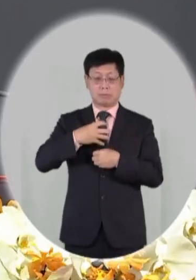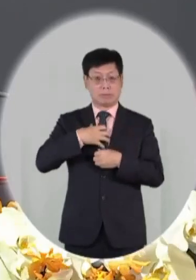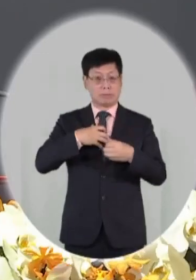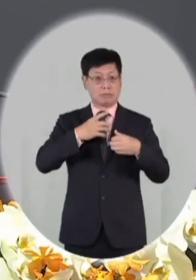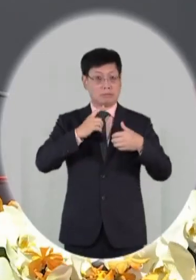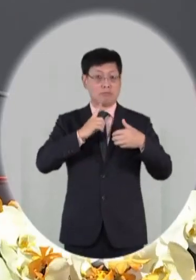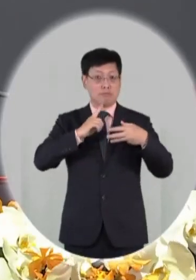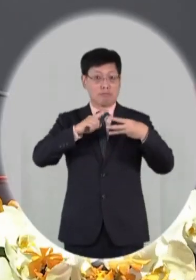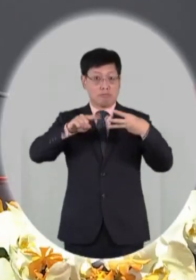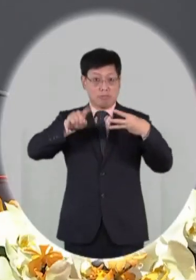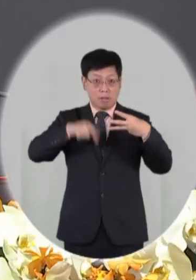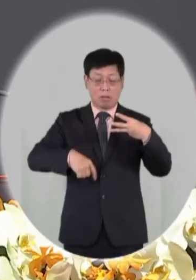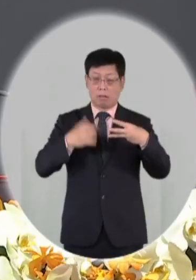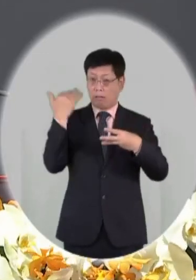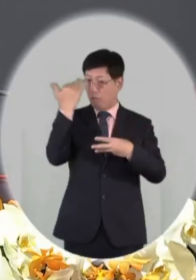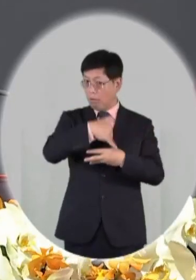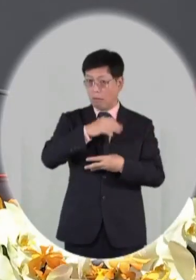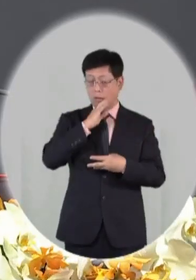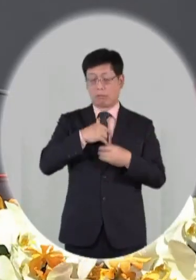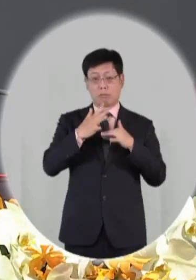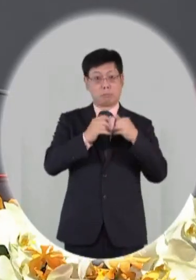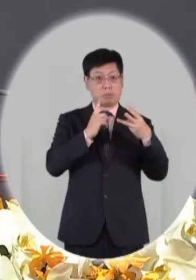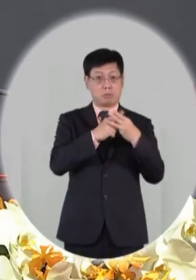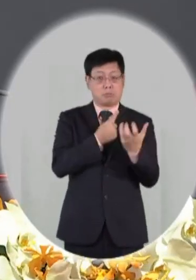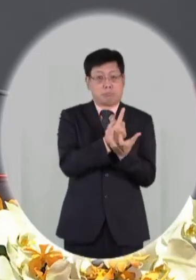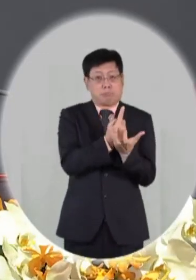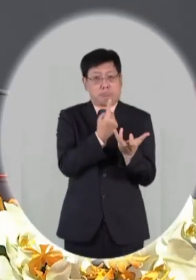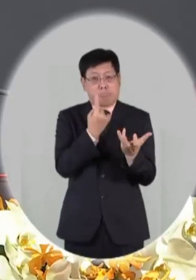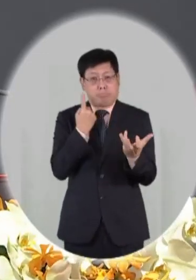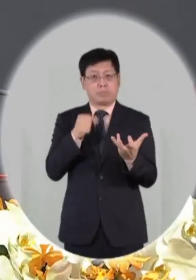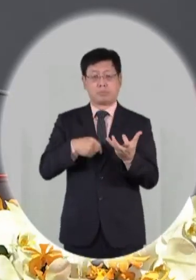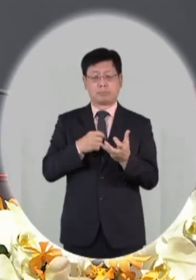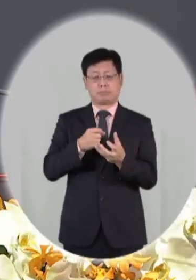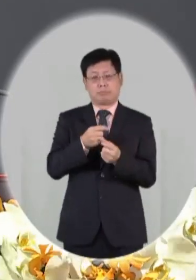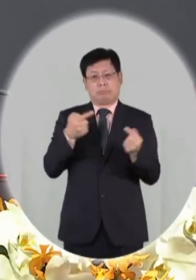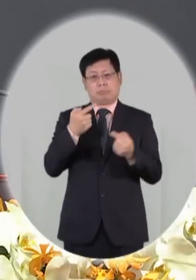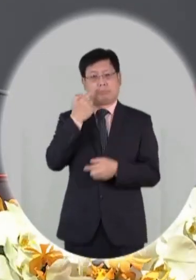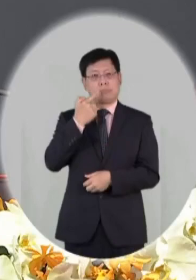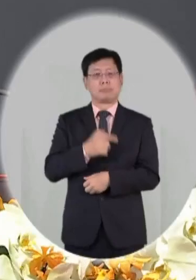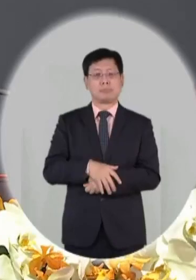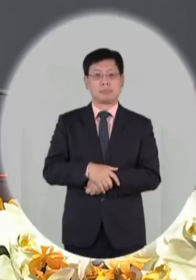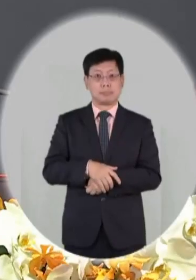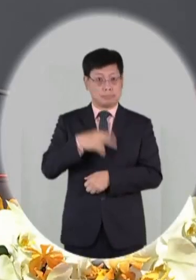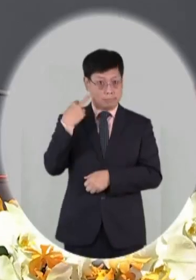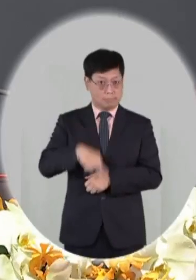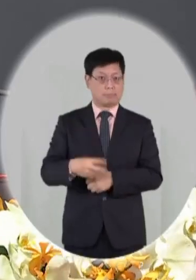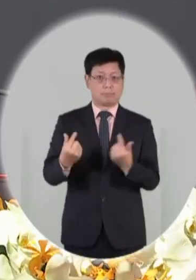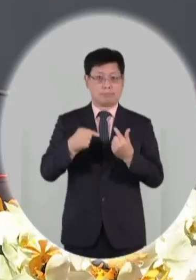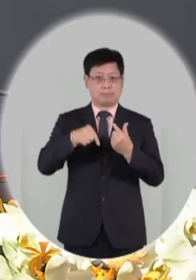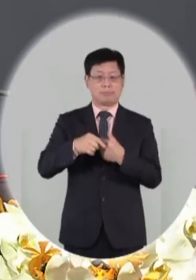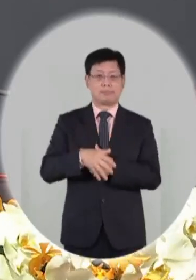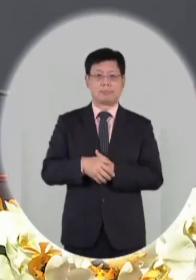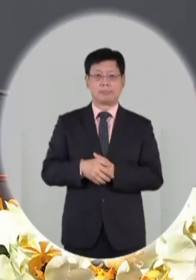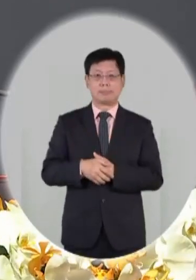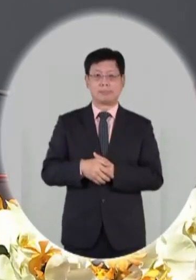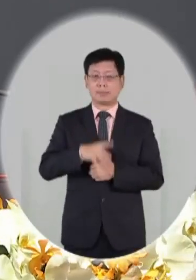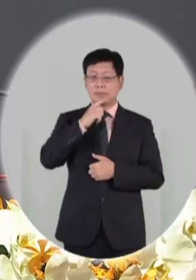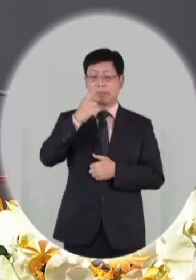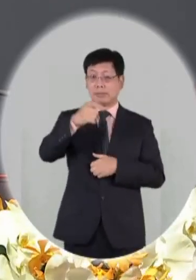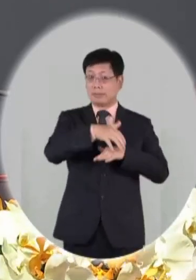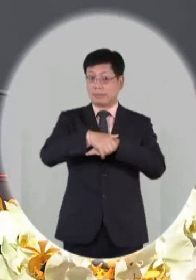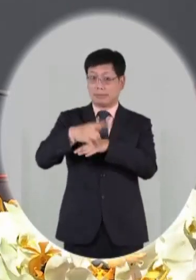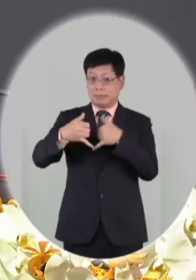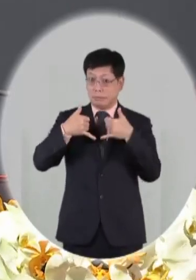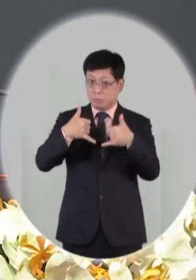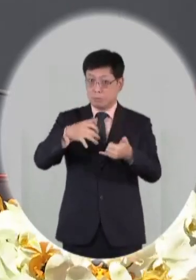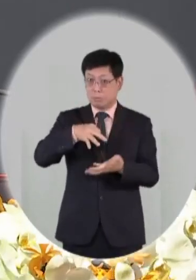有脱离民主阵营的迹象，尤其一带一路所